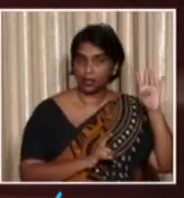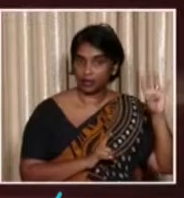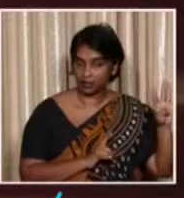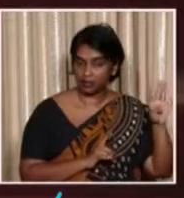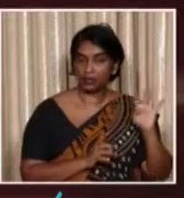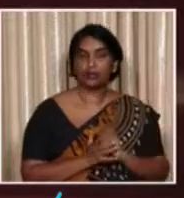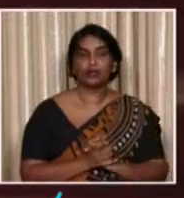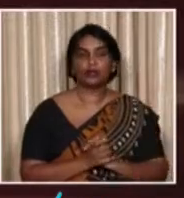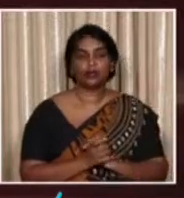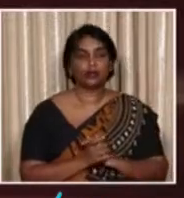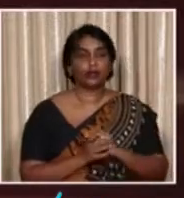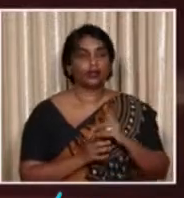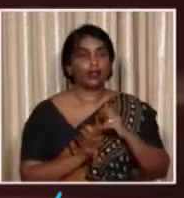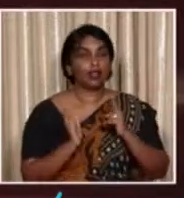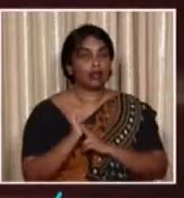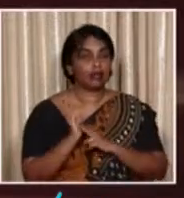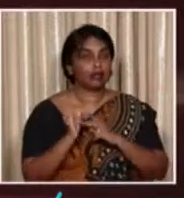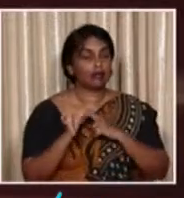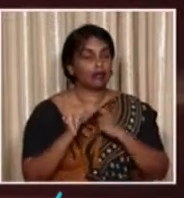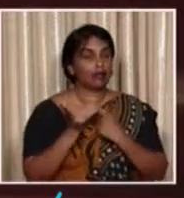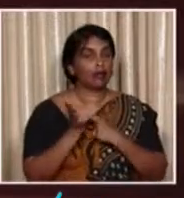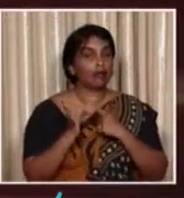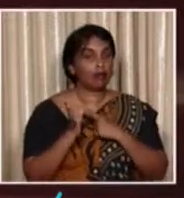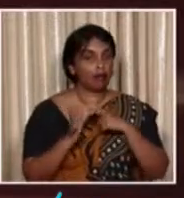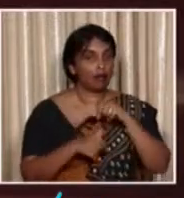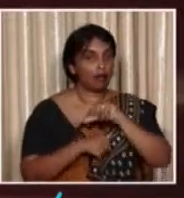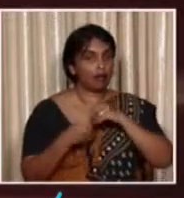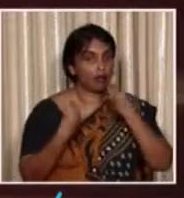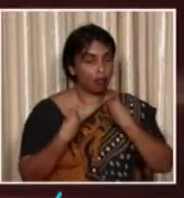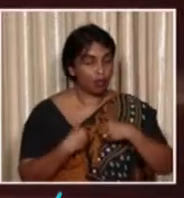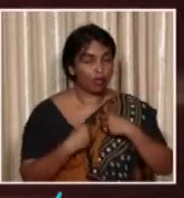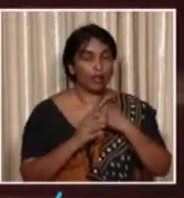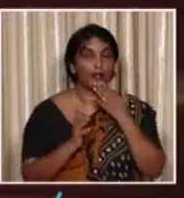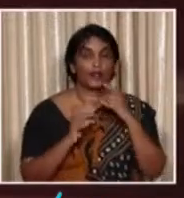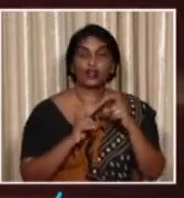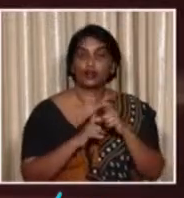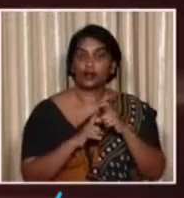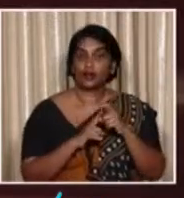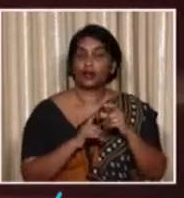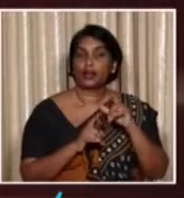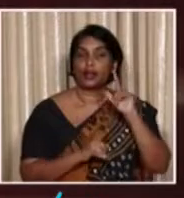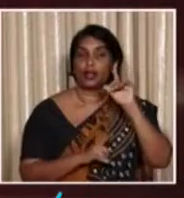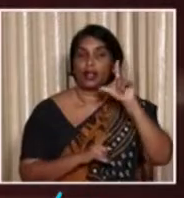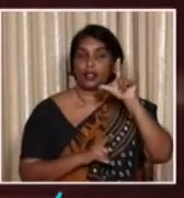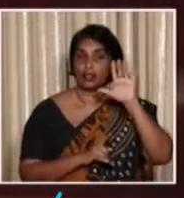273.014යි. නාරා ආයතනයට අයත් වූ මුදල ඇමරිකන් ඩොලර් මිලියන